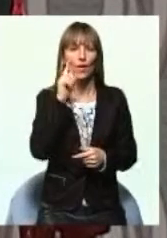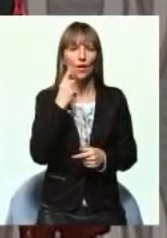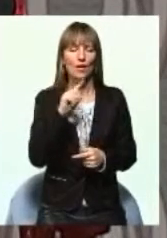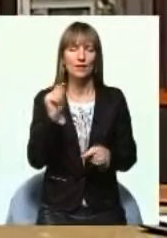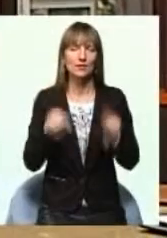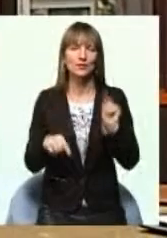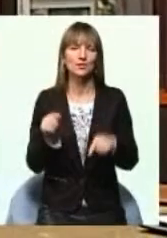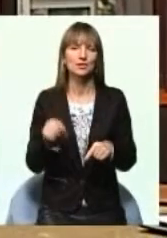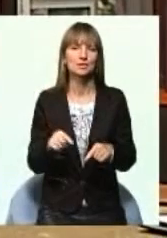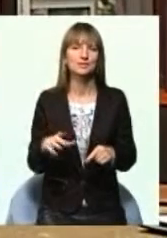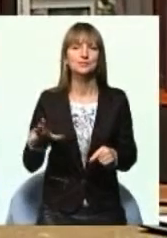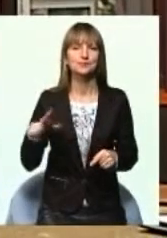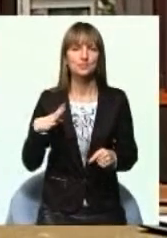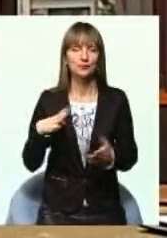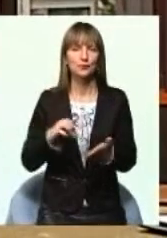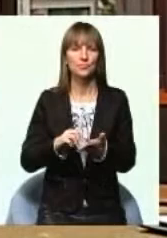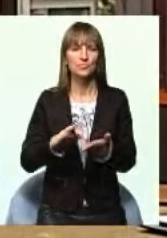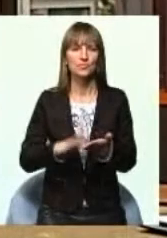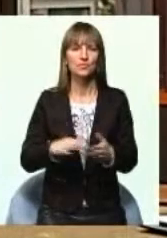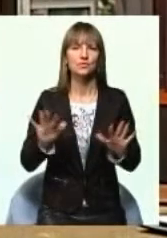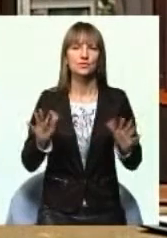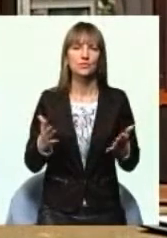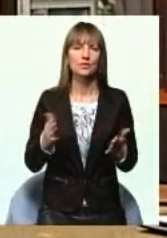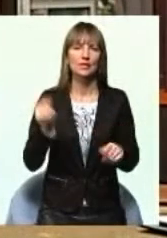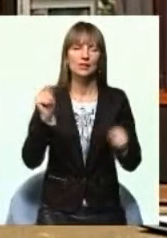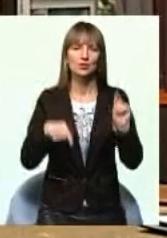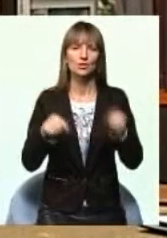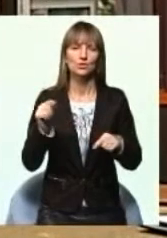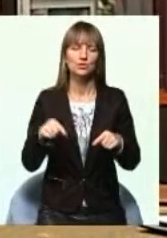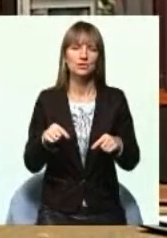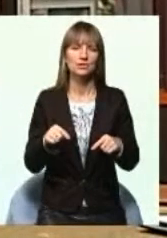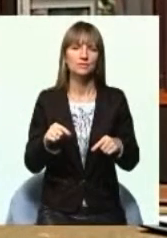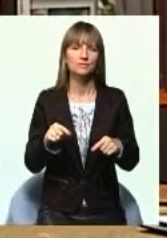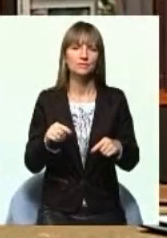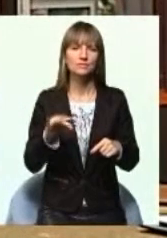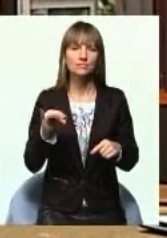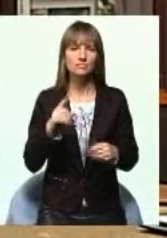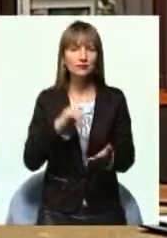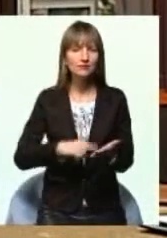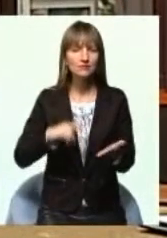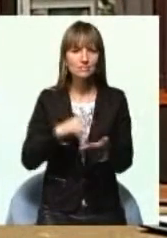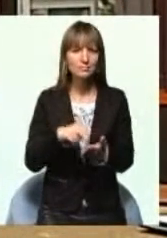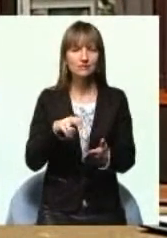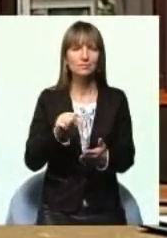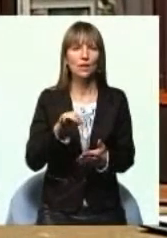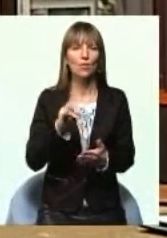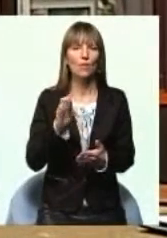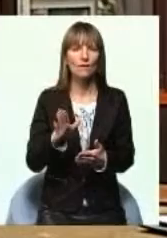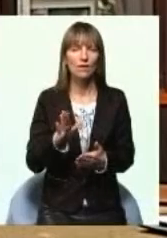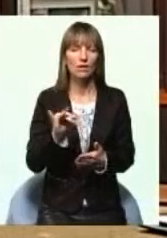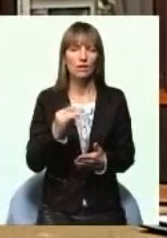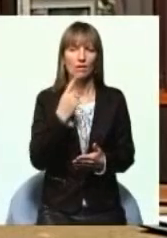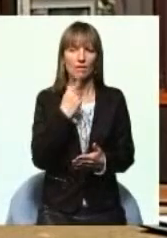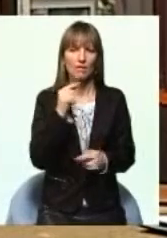дощі? Були зареєстровані случаї дощі із лягушок, із пауков, і навіть кровавий